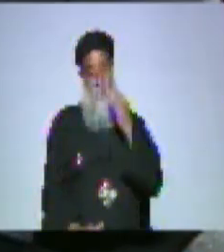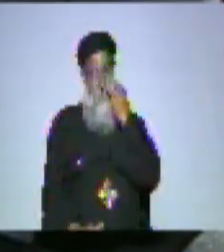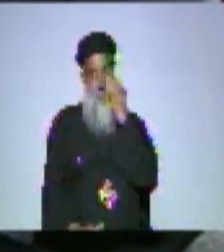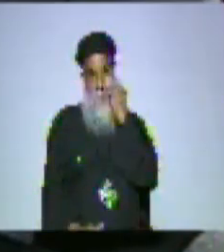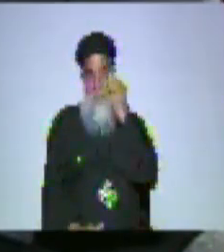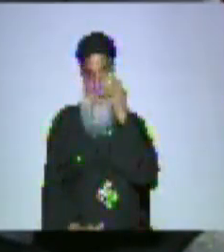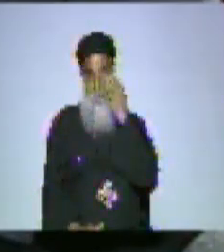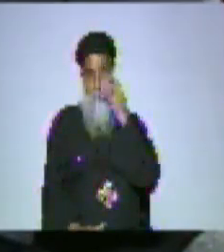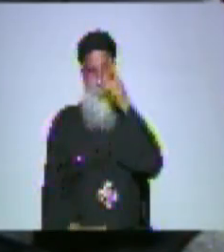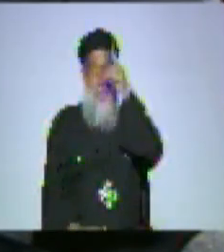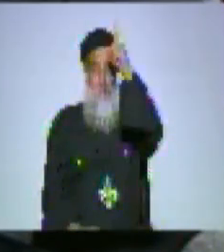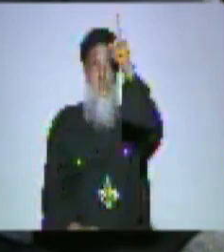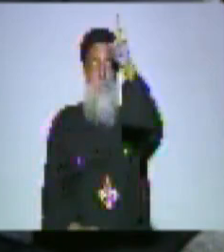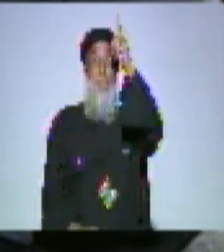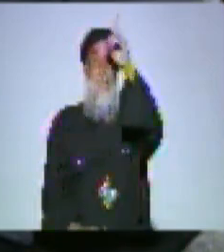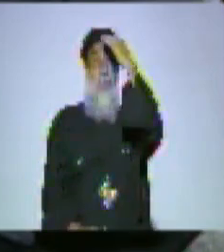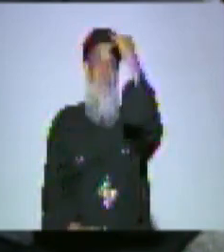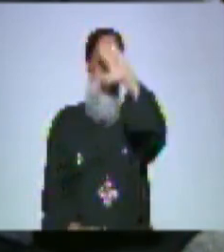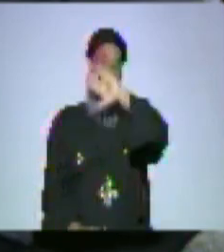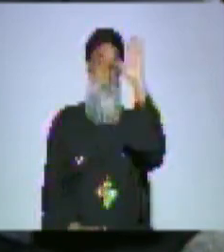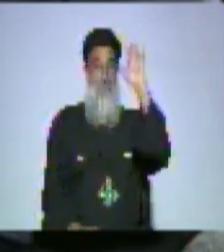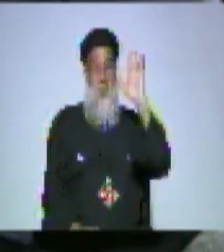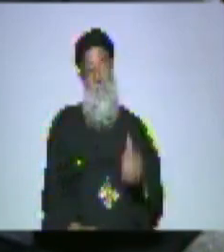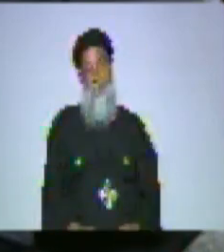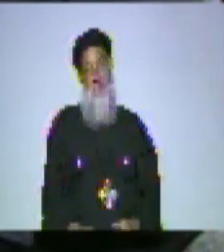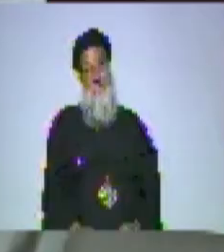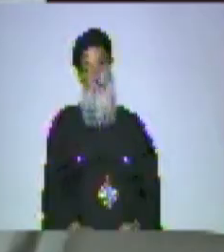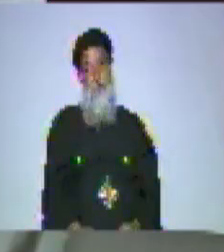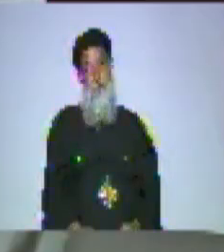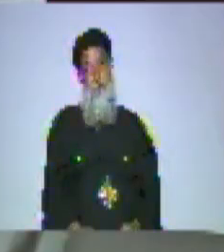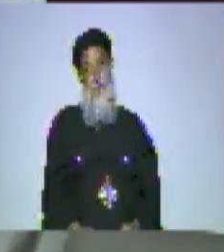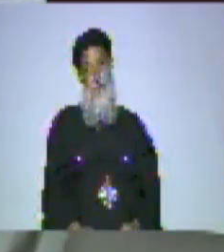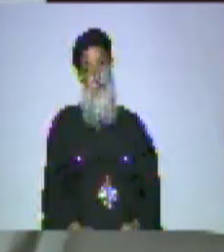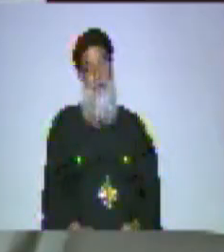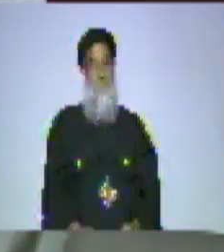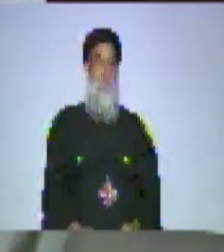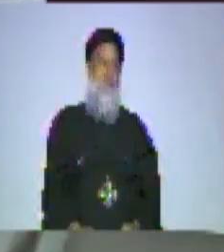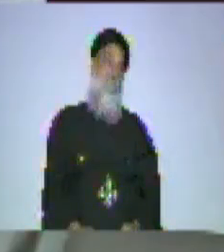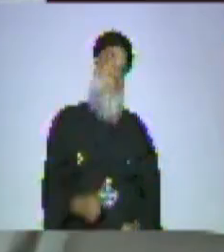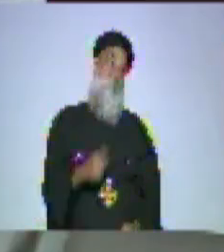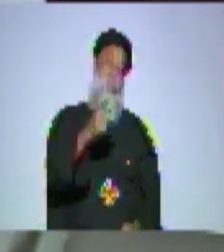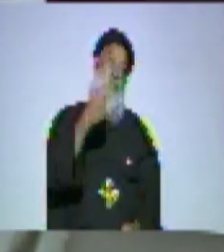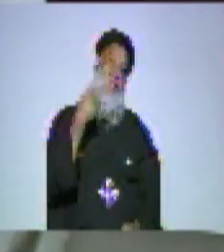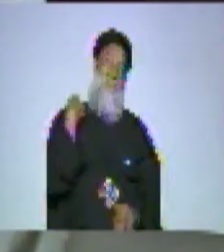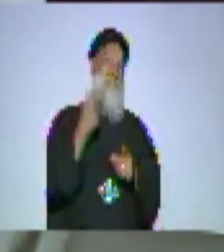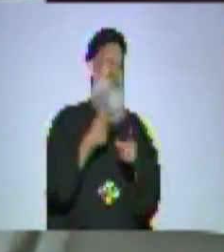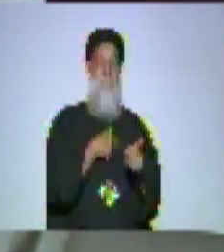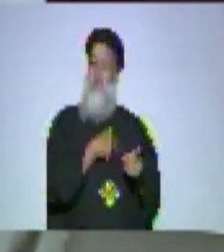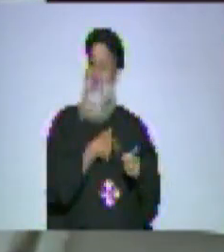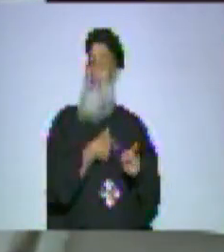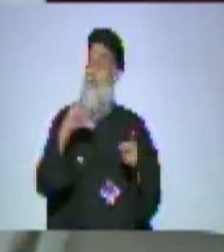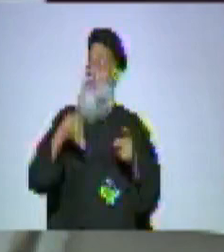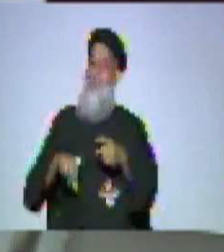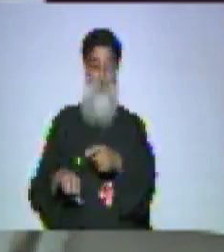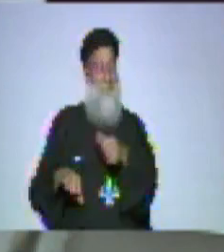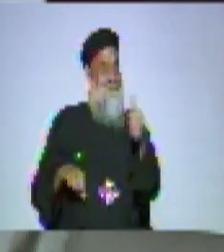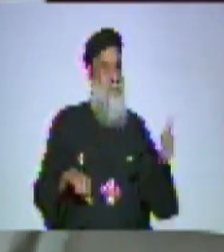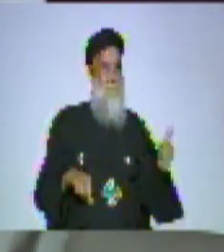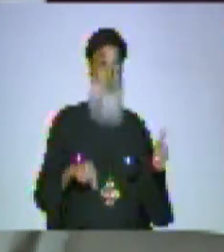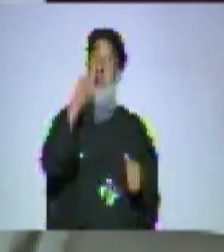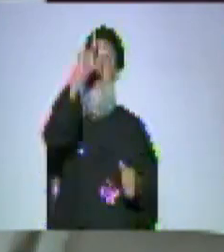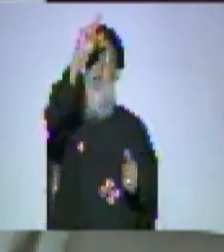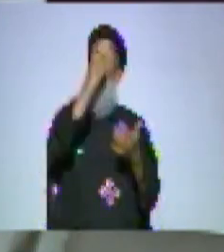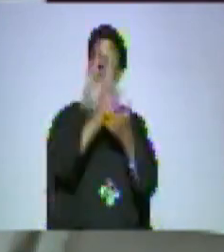تقدير الهي يعني طبعا طبعا مين يقدر يقول فلان قديس وفلان مش قديس ده